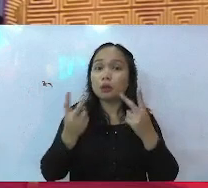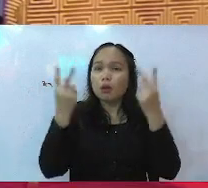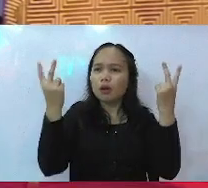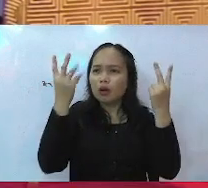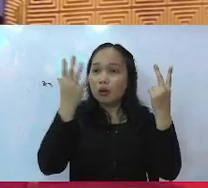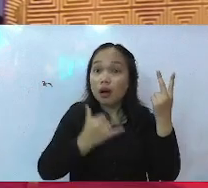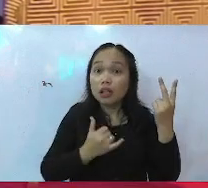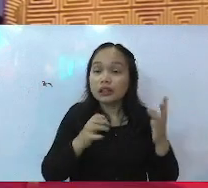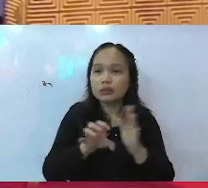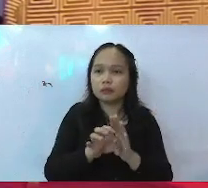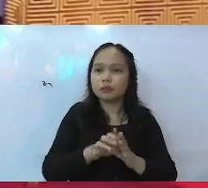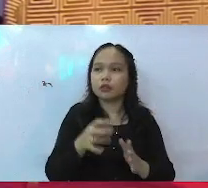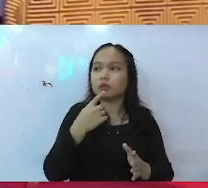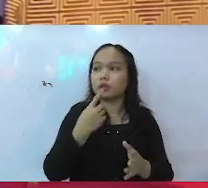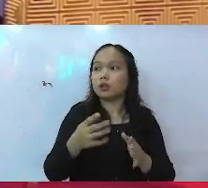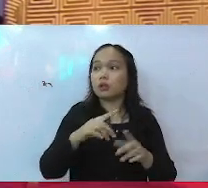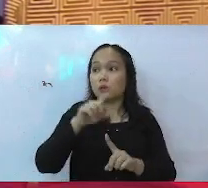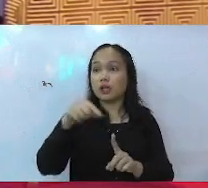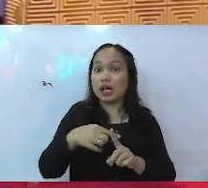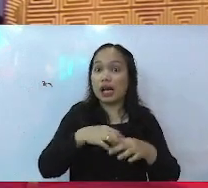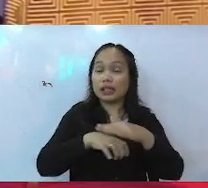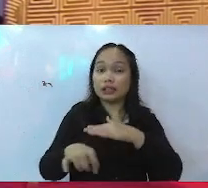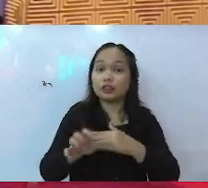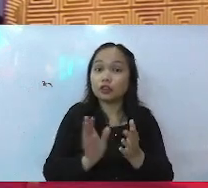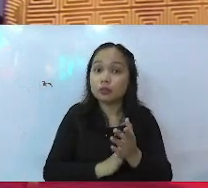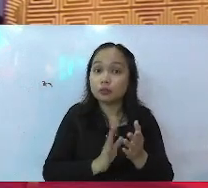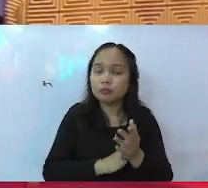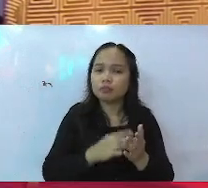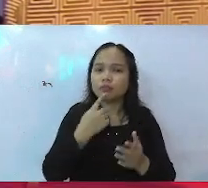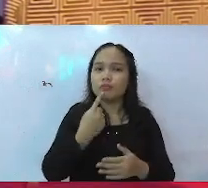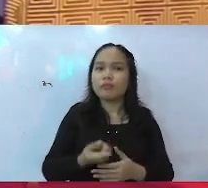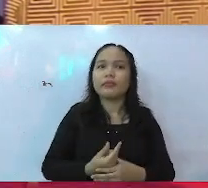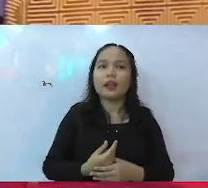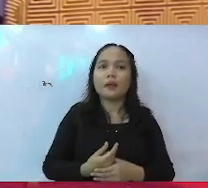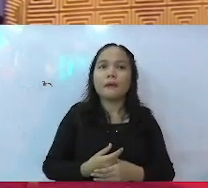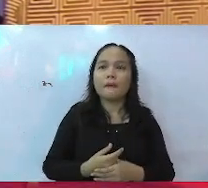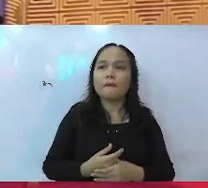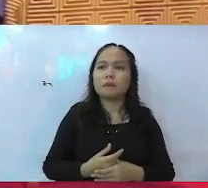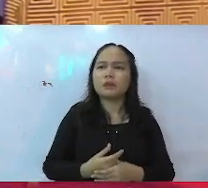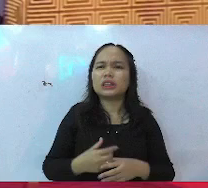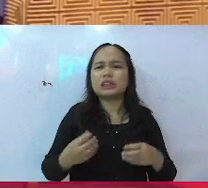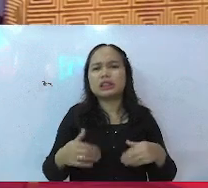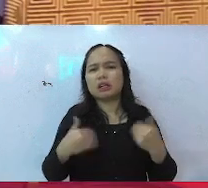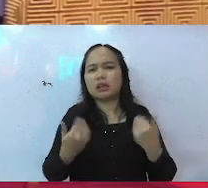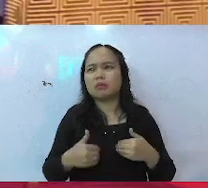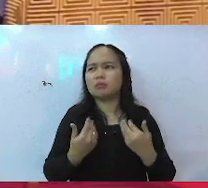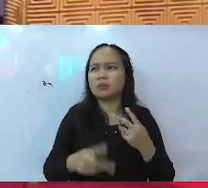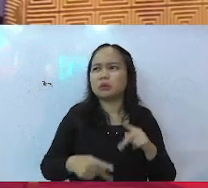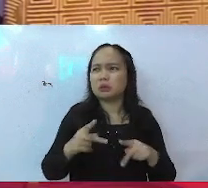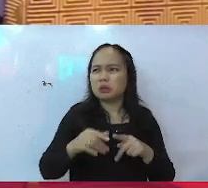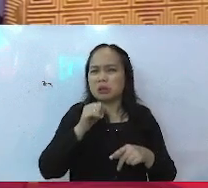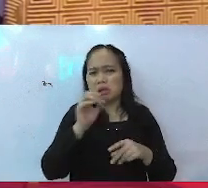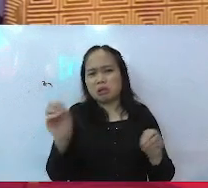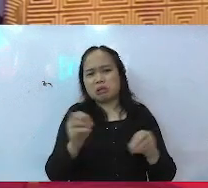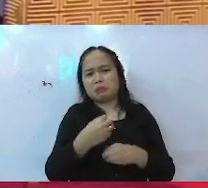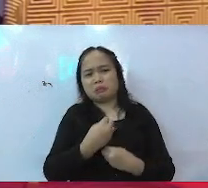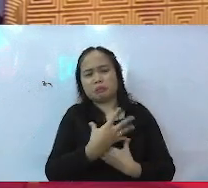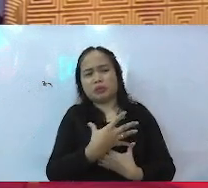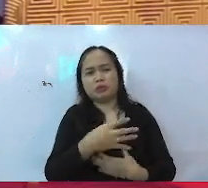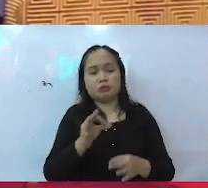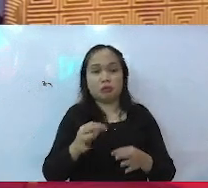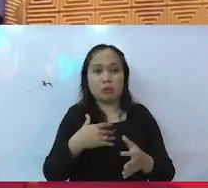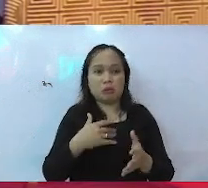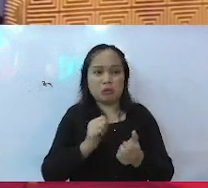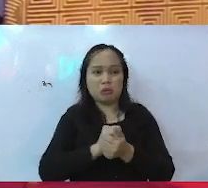pagpasok ng eskwelahan parang alam mo yung ano hindi na kinakabahan yung young people na mapalayo sa church Parang